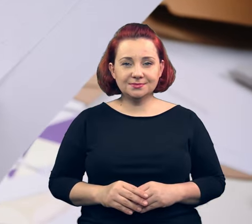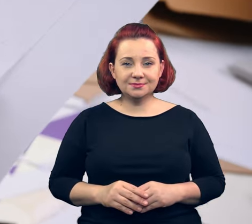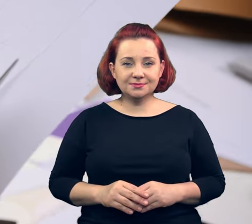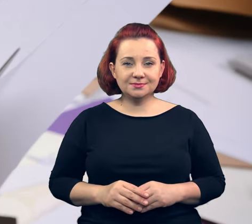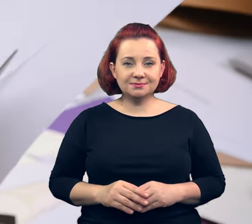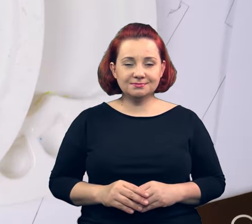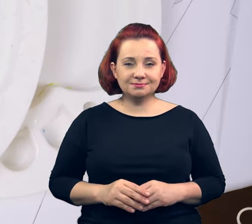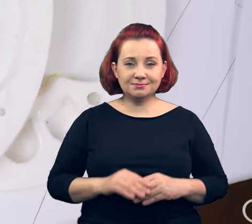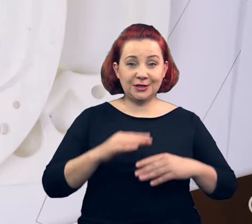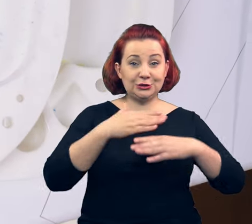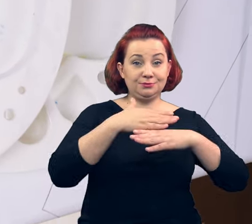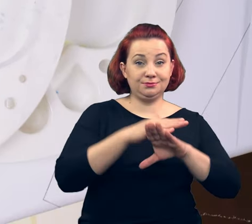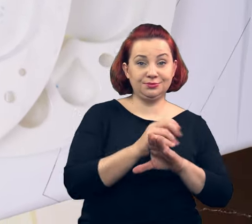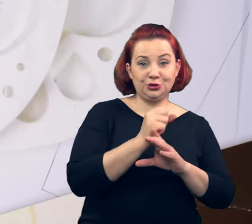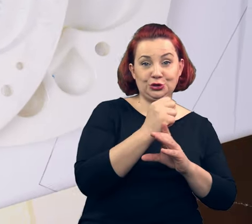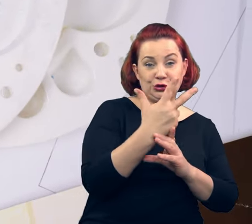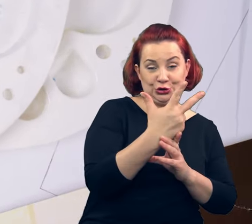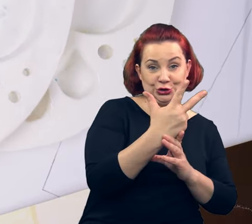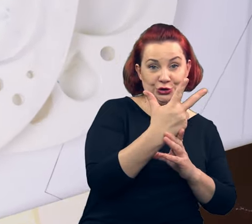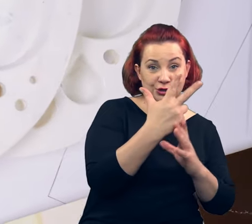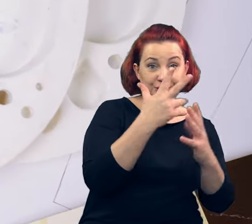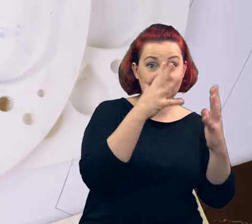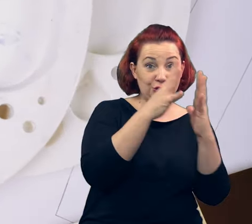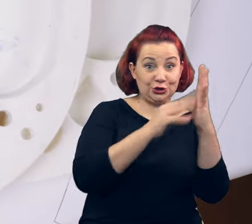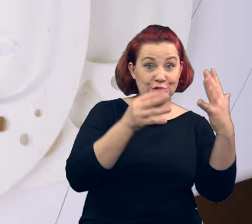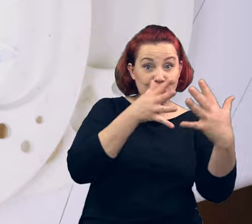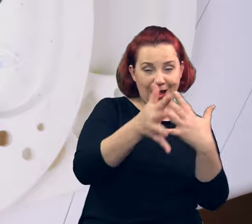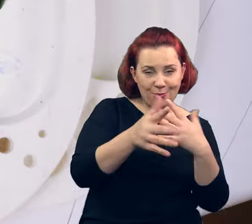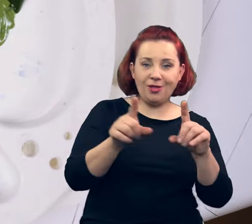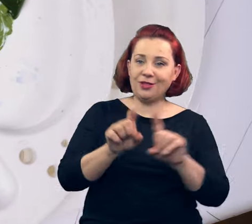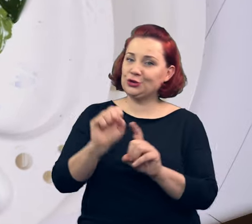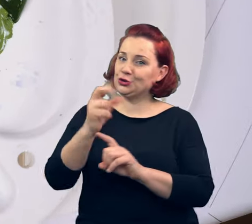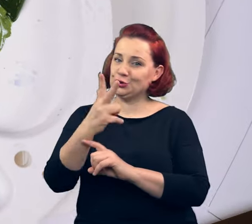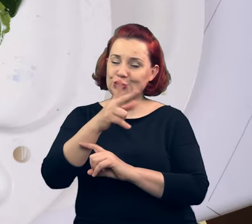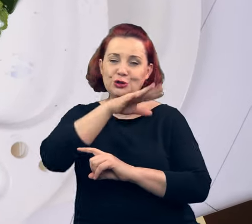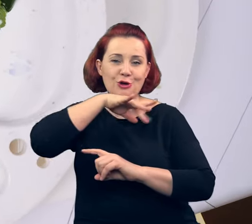Podzielę go na trzy szablony i użyję trzech kolorów.